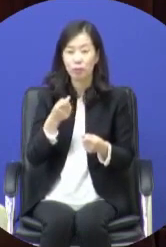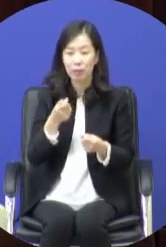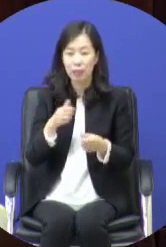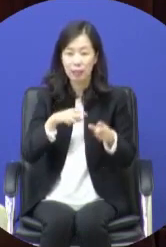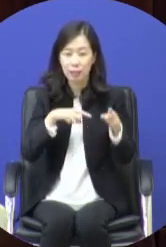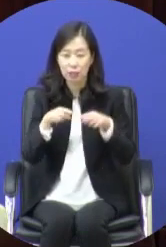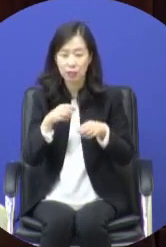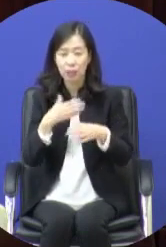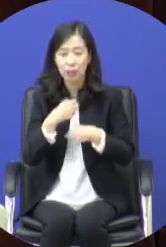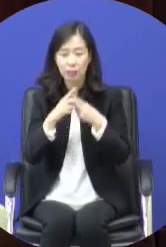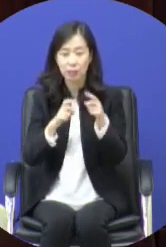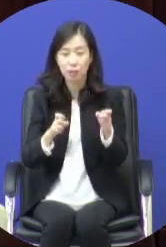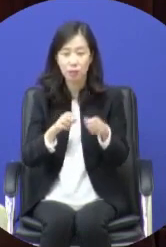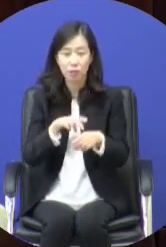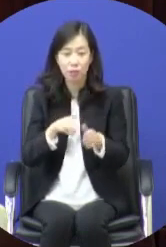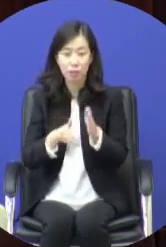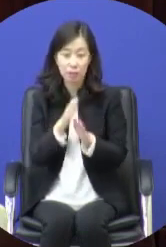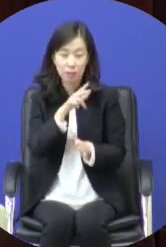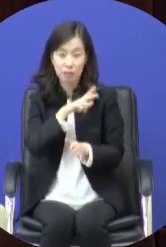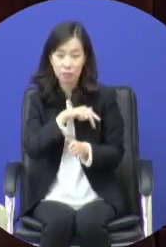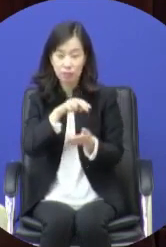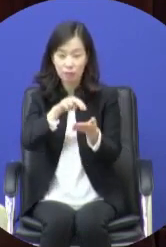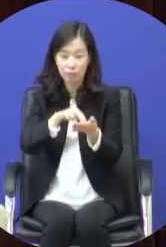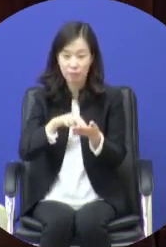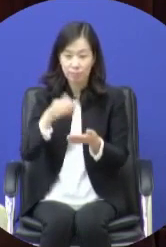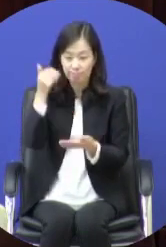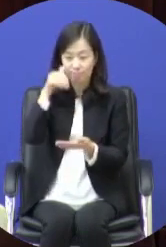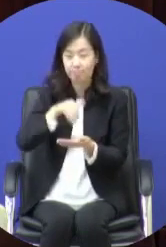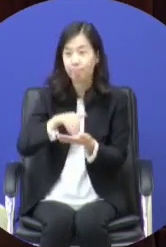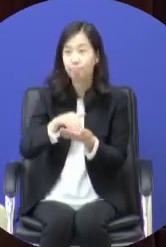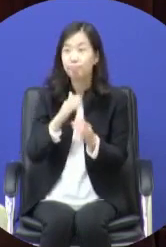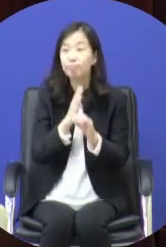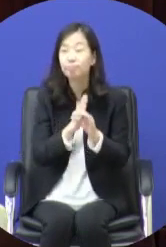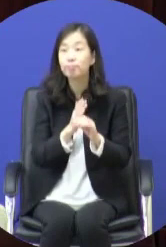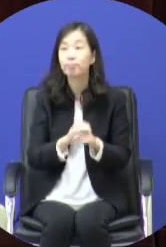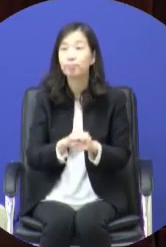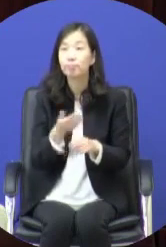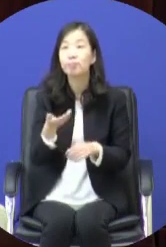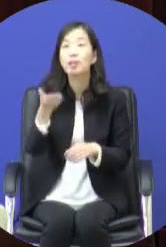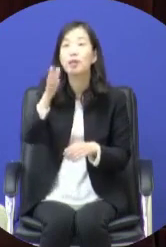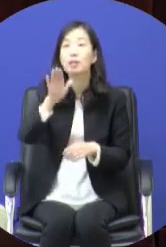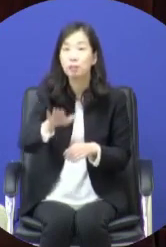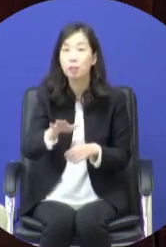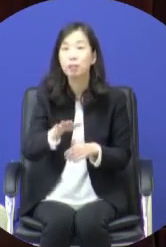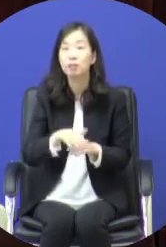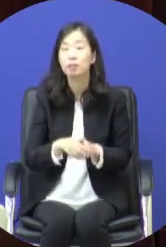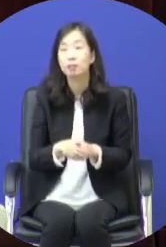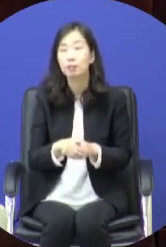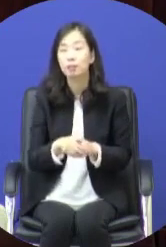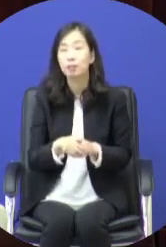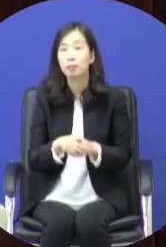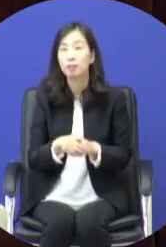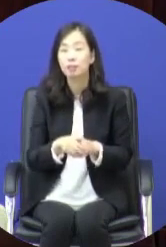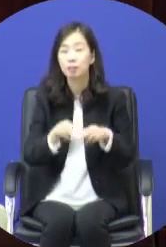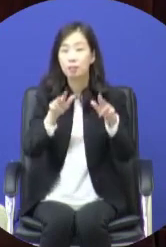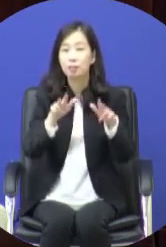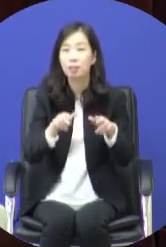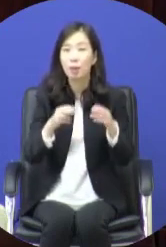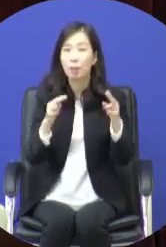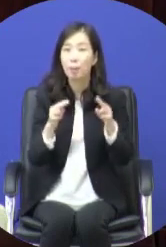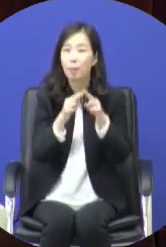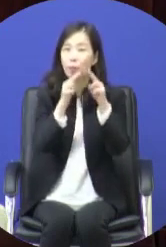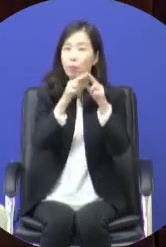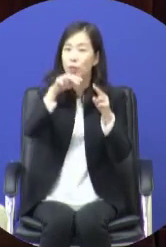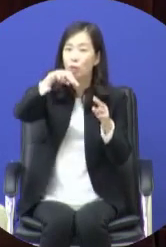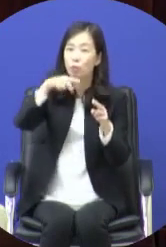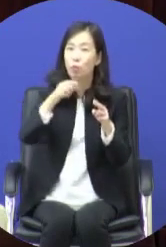하는 안성시의원으로서 반성을 하고 있습니다. 하지만 말입니다. 이제 반도체 소부장